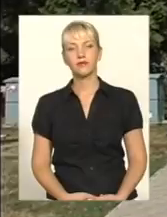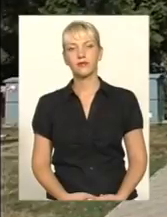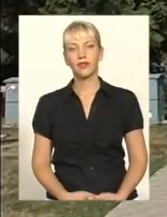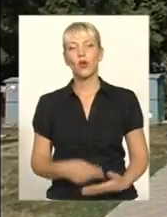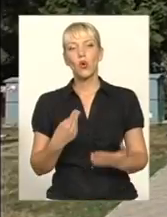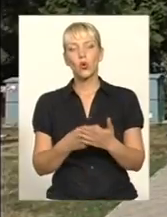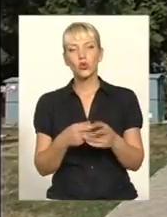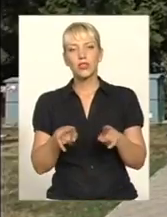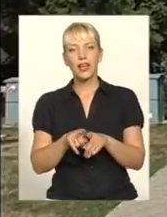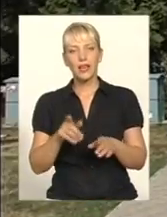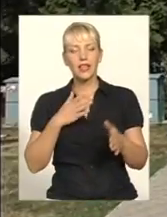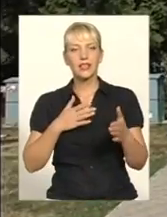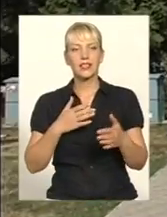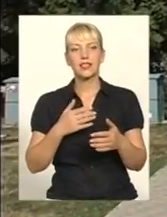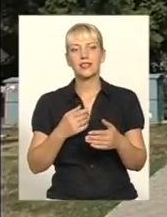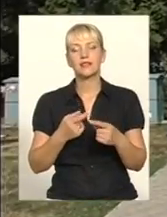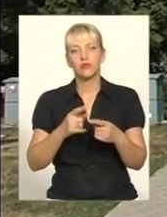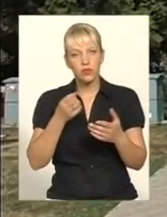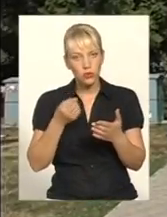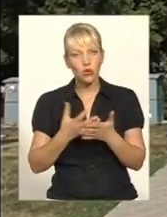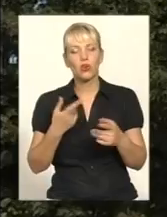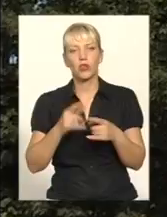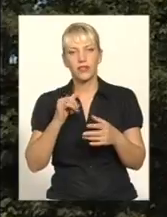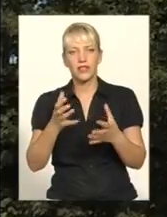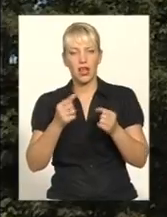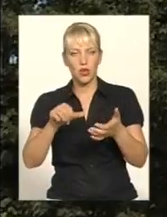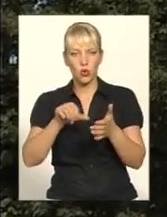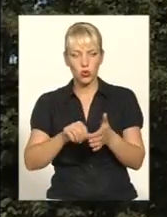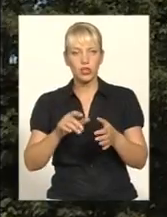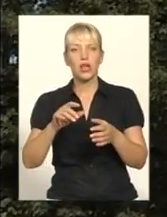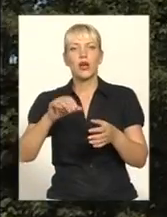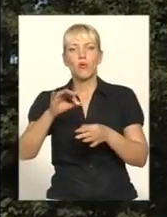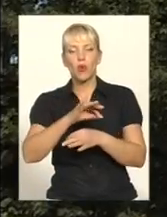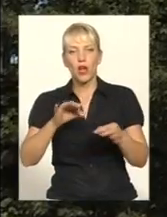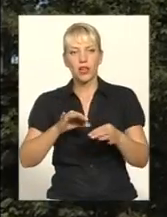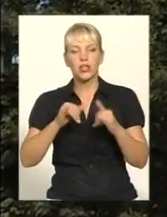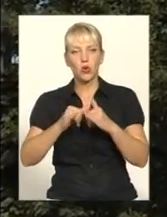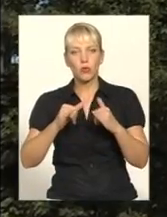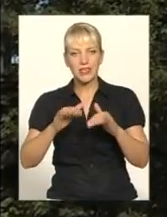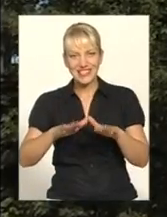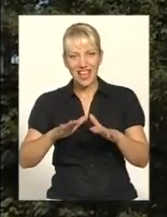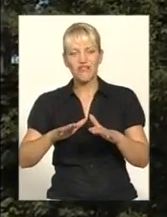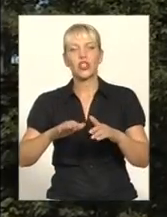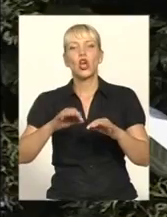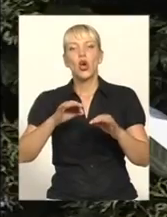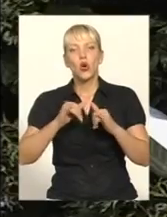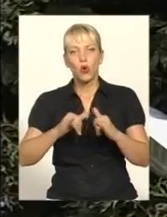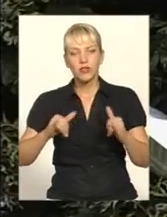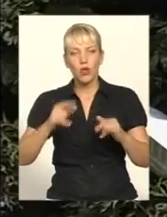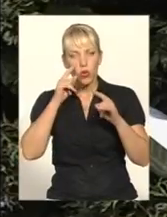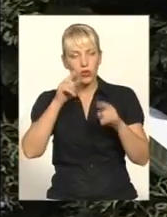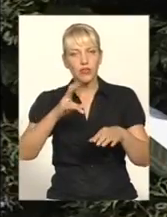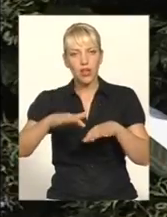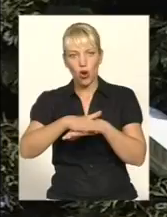Коштує таке задоволення дорого, тому вирішили взяти участь у конкурсі проєктів «Місцевий розвиток, орієнтований на громаду». І виграли.